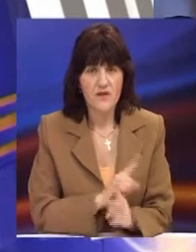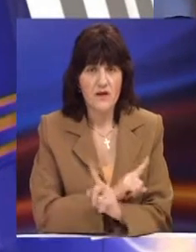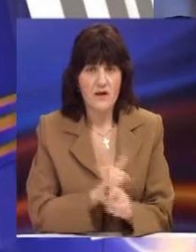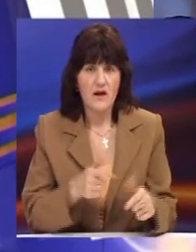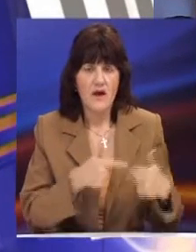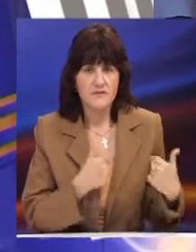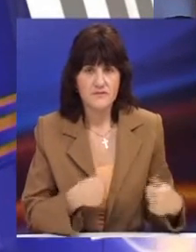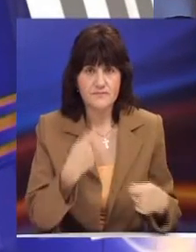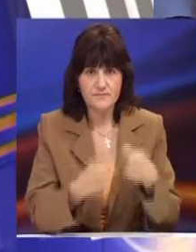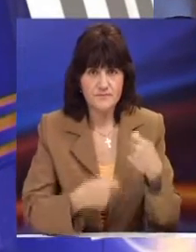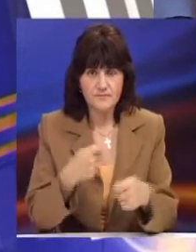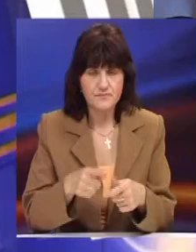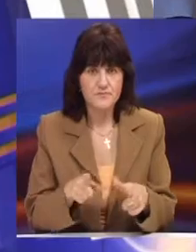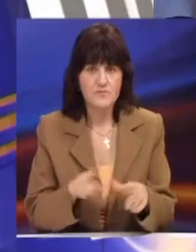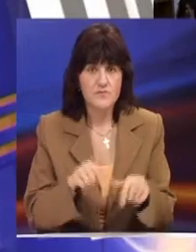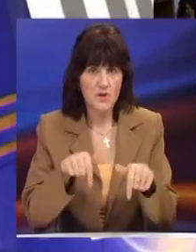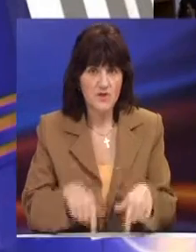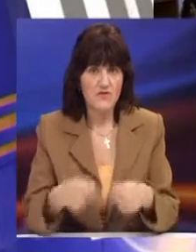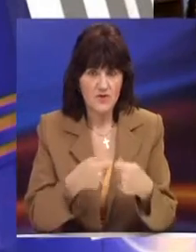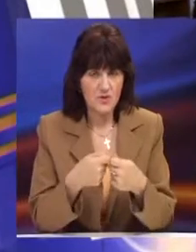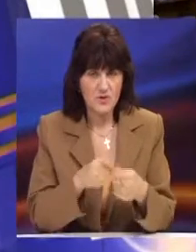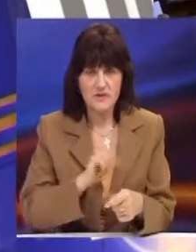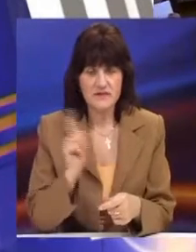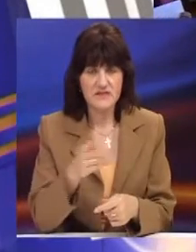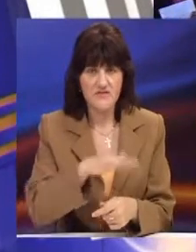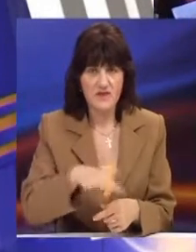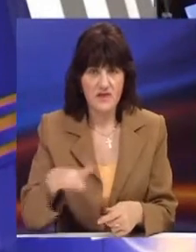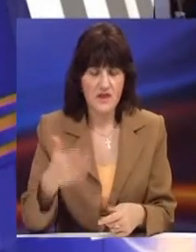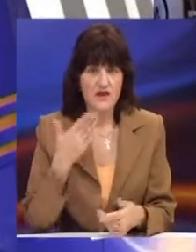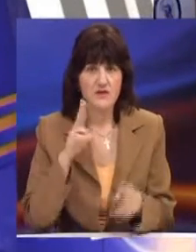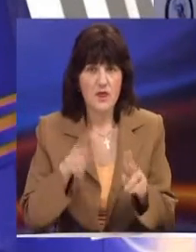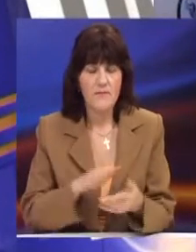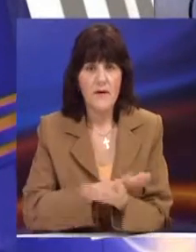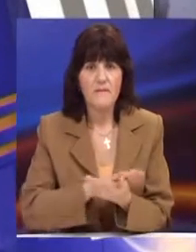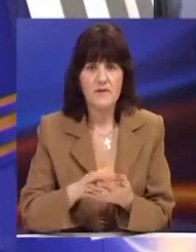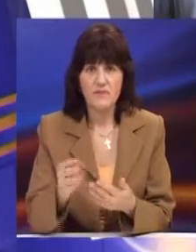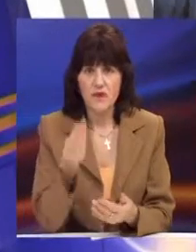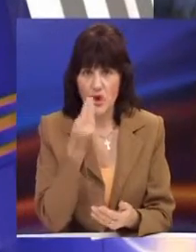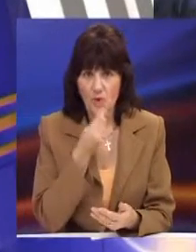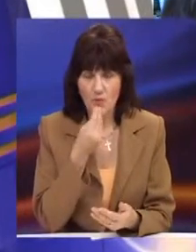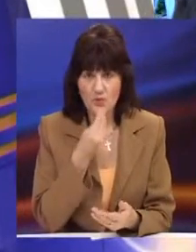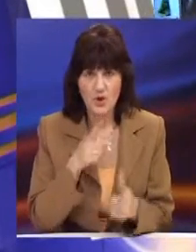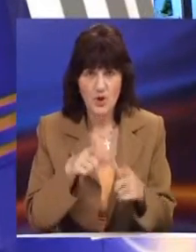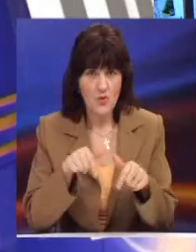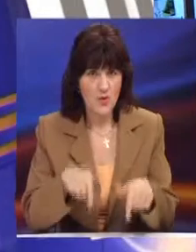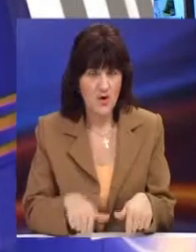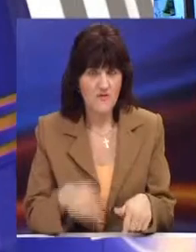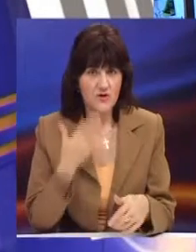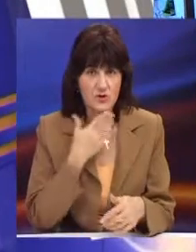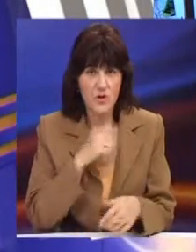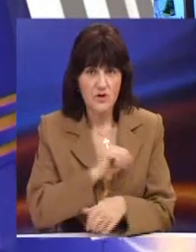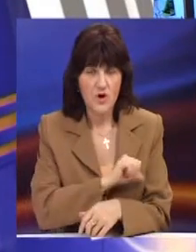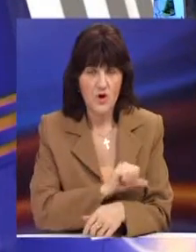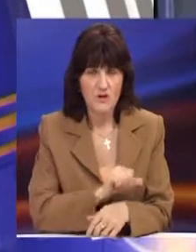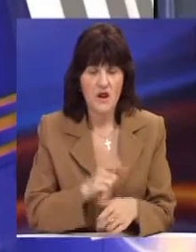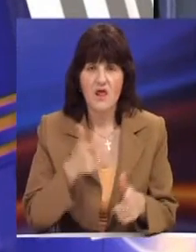pomoć raznih donacija, kao što je ova od kola srpskih sestara, sva deca osnovne škole Žarko Zrenjanin imaće besplatnu užinu, bar u toku ove